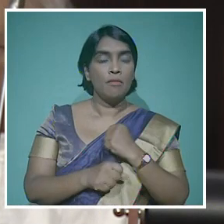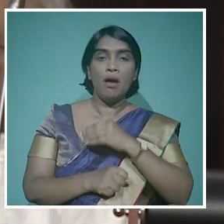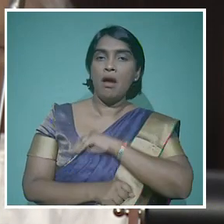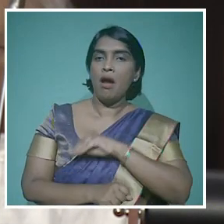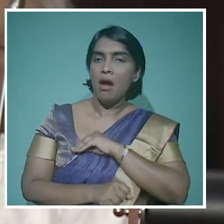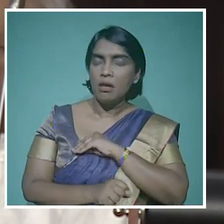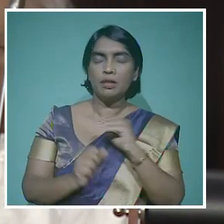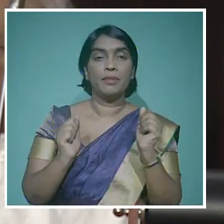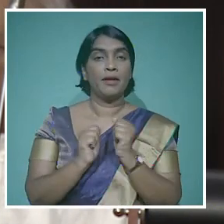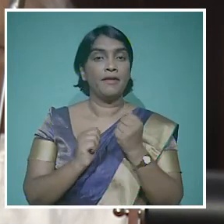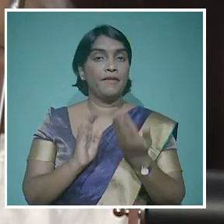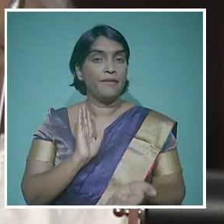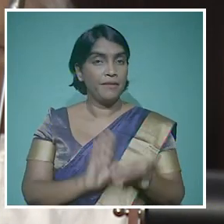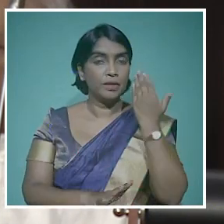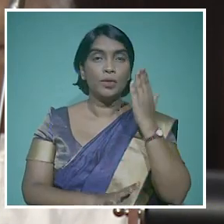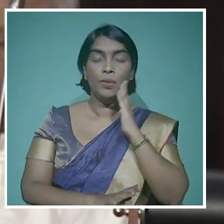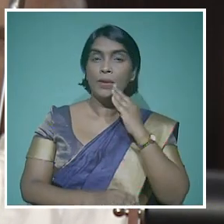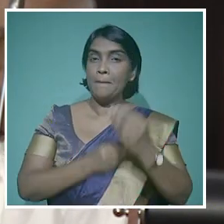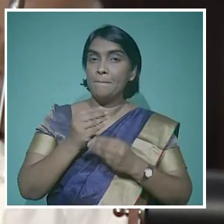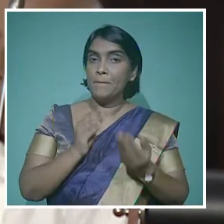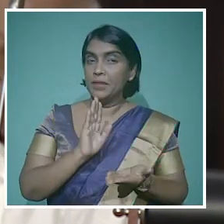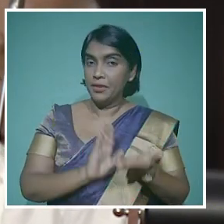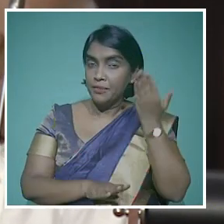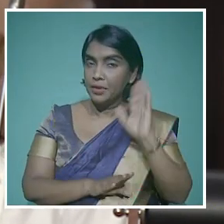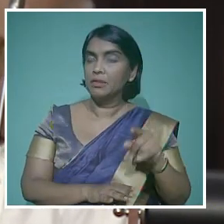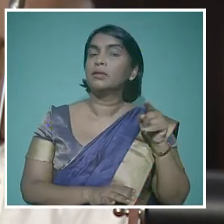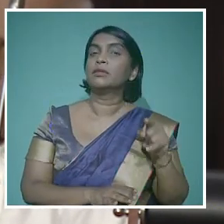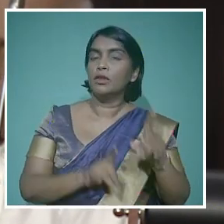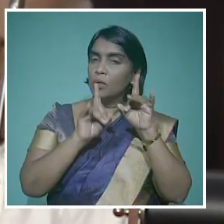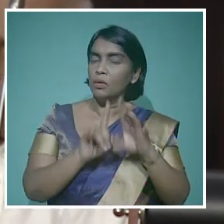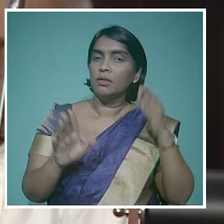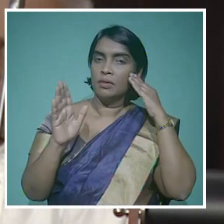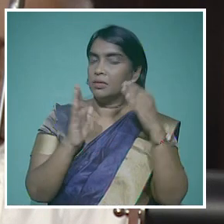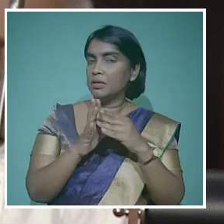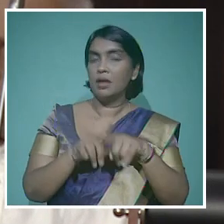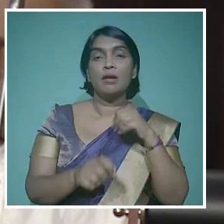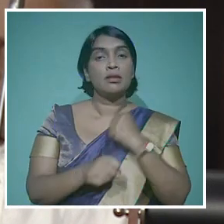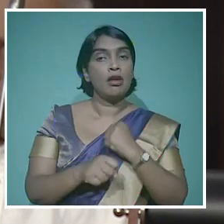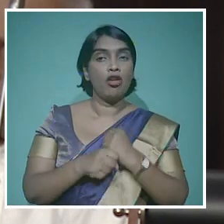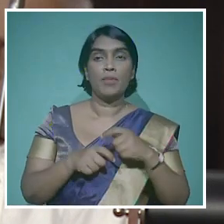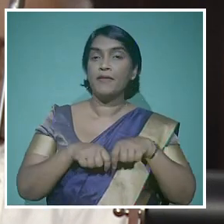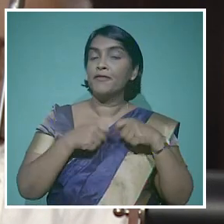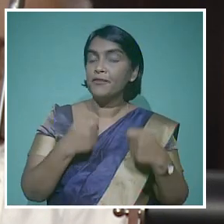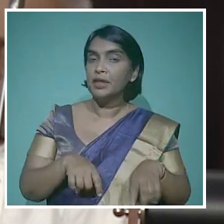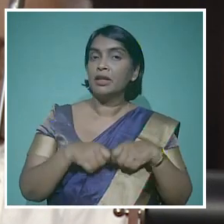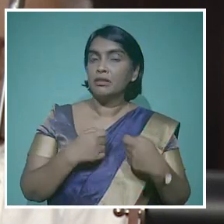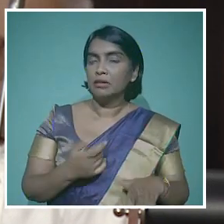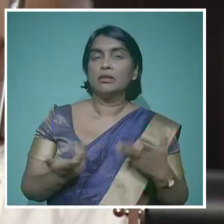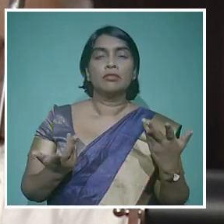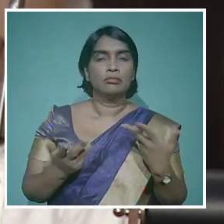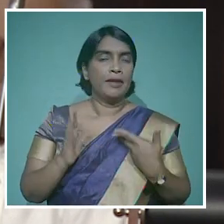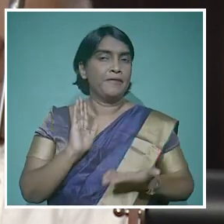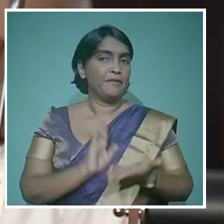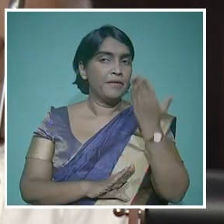වැඩ කර ගැනීම, විදේශ ආයෝජන ඉහළ නංවා ගැනීම වැනි කාර්යයන් වෙනුවට රජයේ වියදම් දරන්නට බැරි තරම් වැඩි